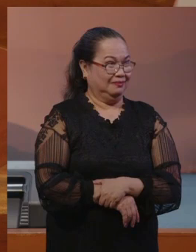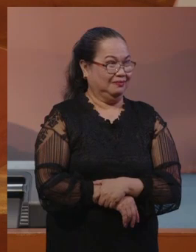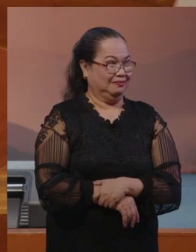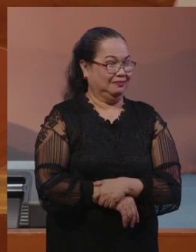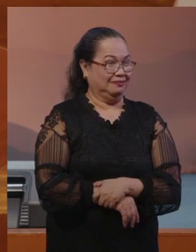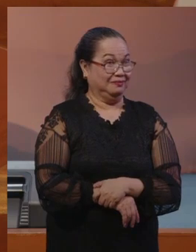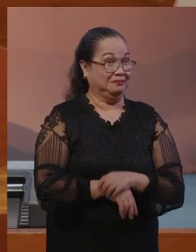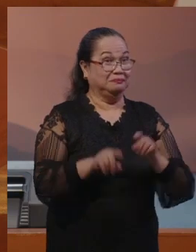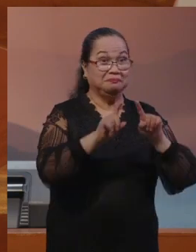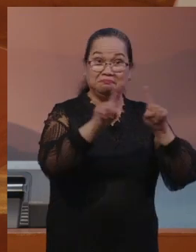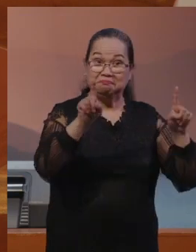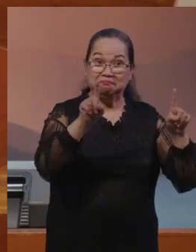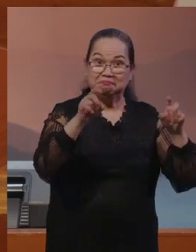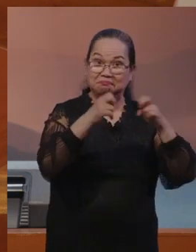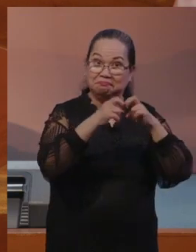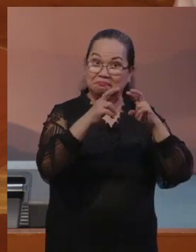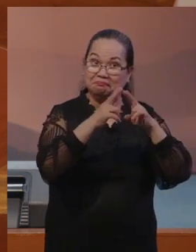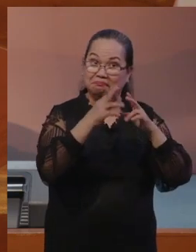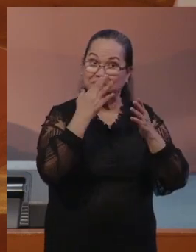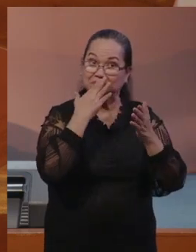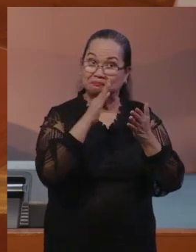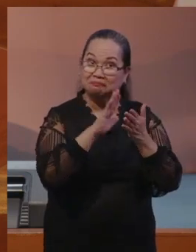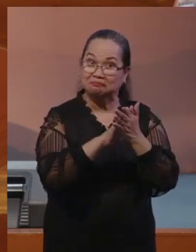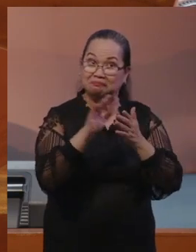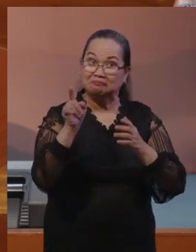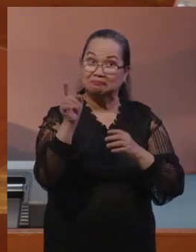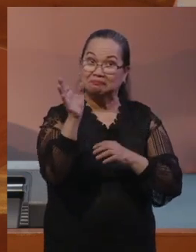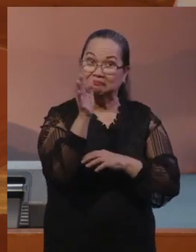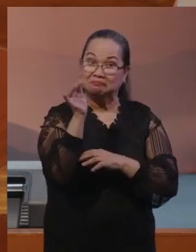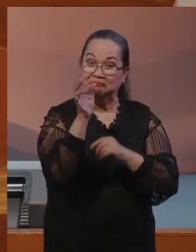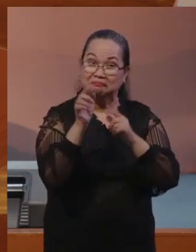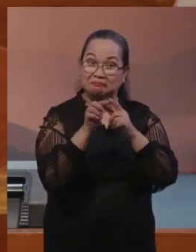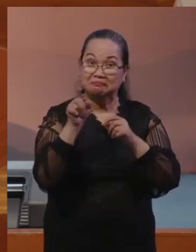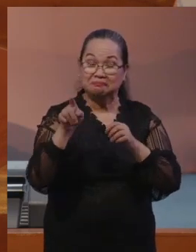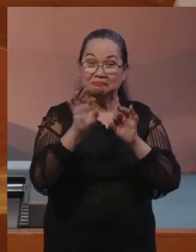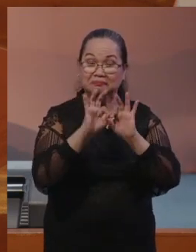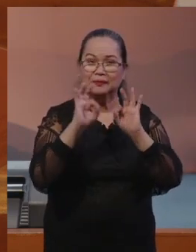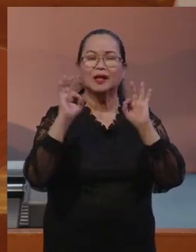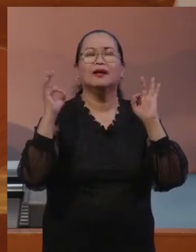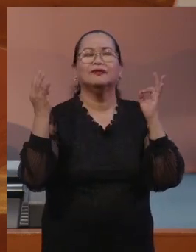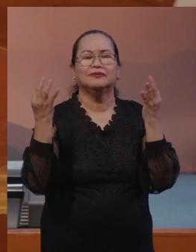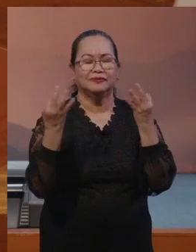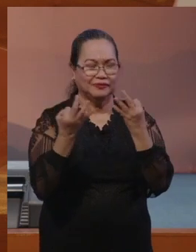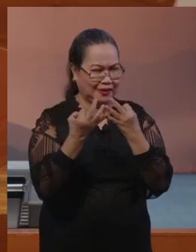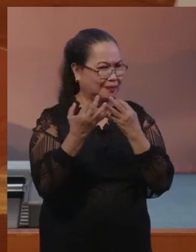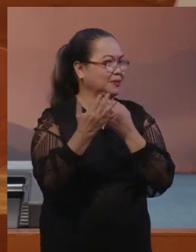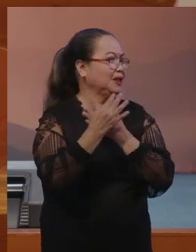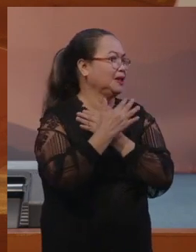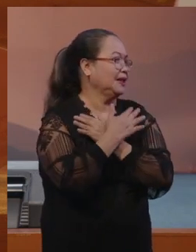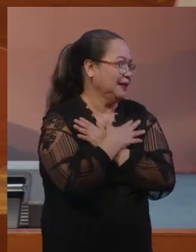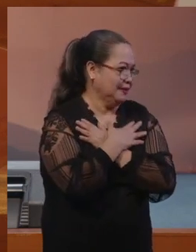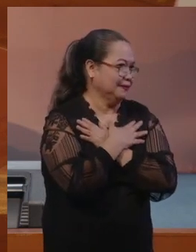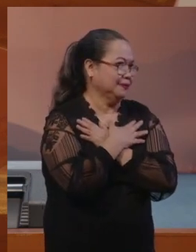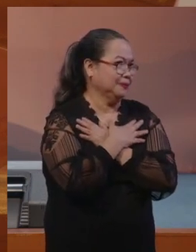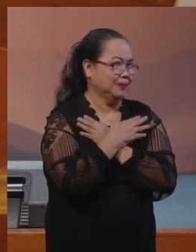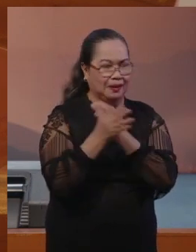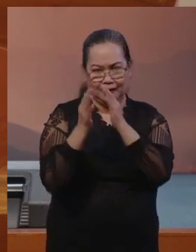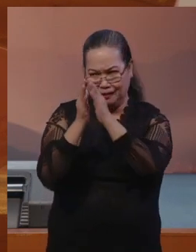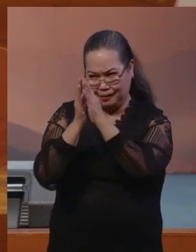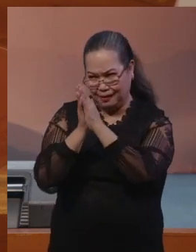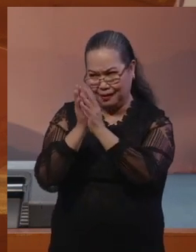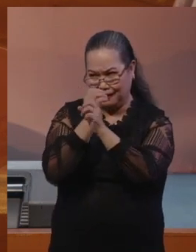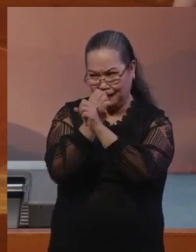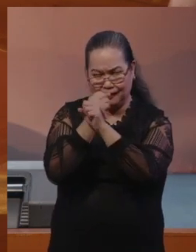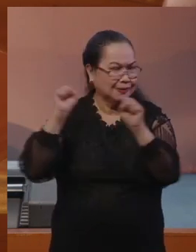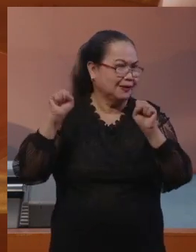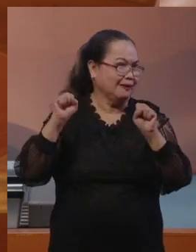Pero kahit na gayon, ang kanyang pagmamahal sa kanyang pamilya ay gayon na lamang na kanyang hiningi ng kaligtasan